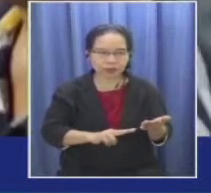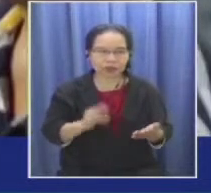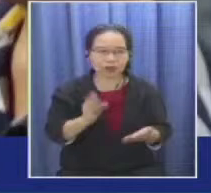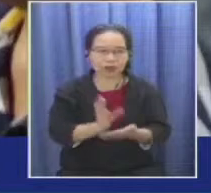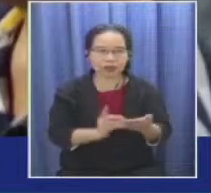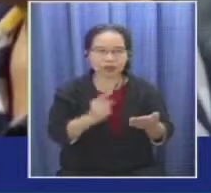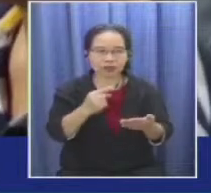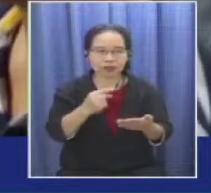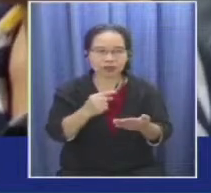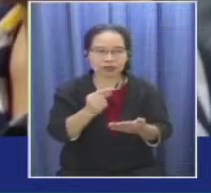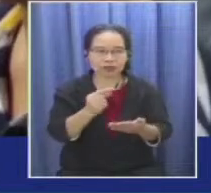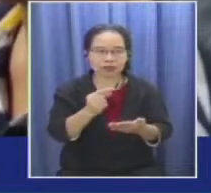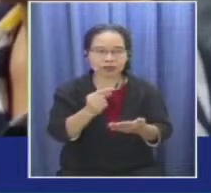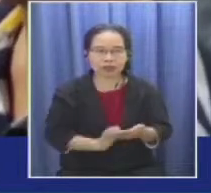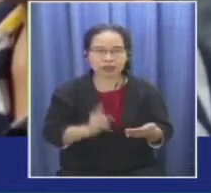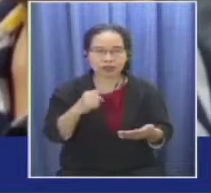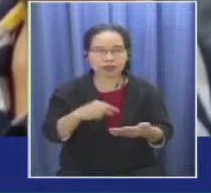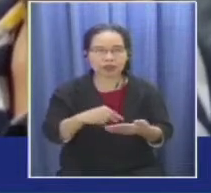ɛsesa Yuda